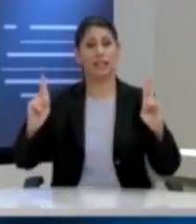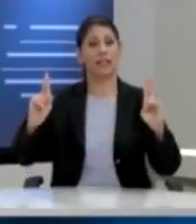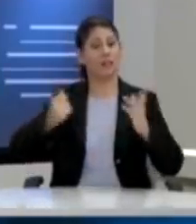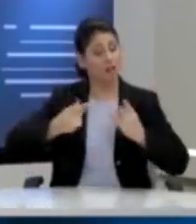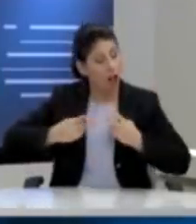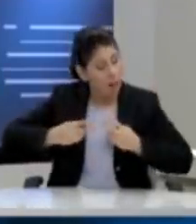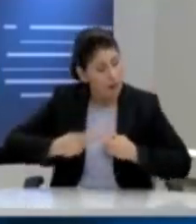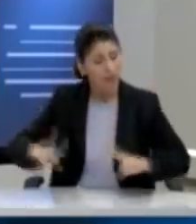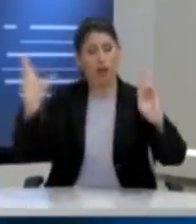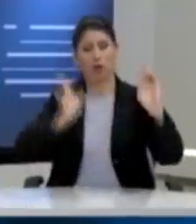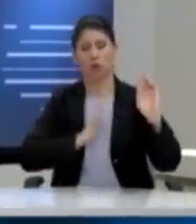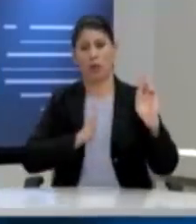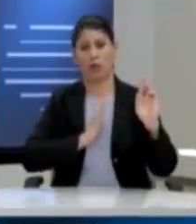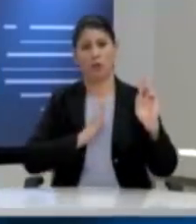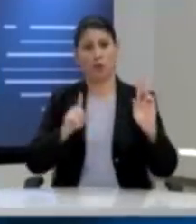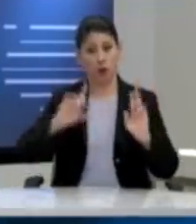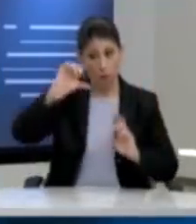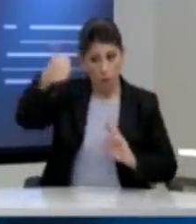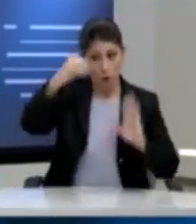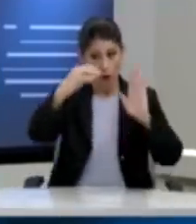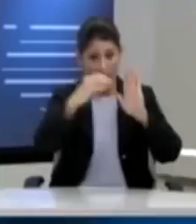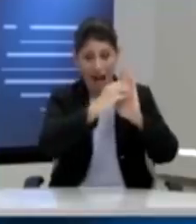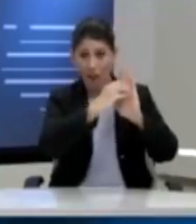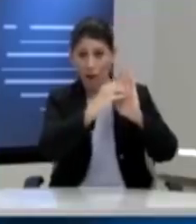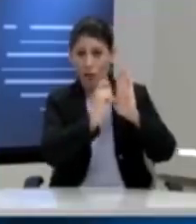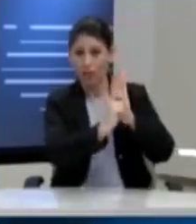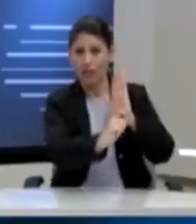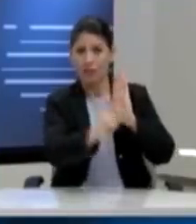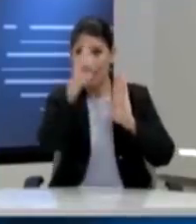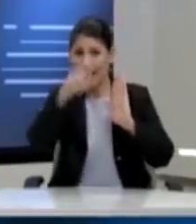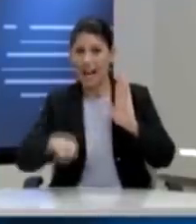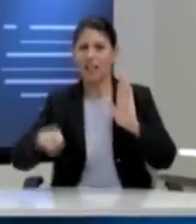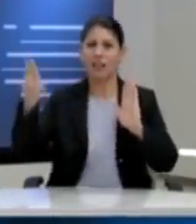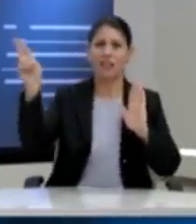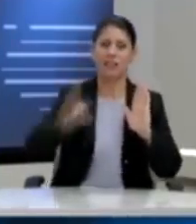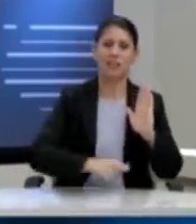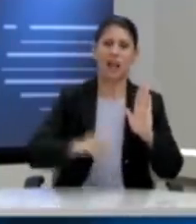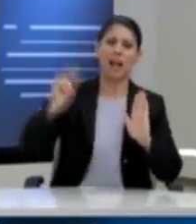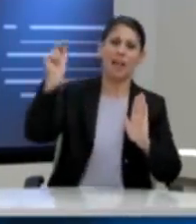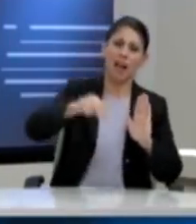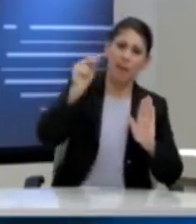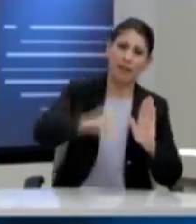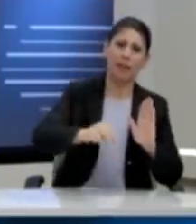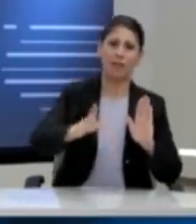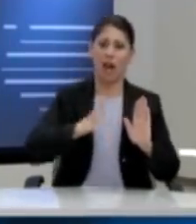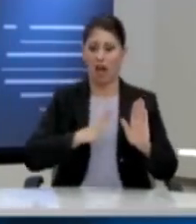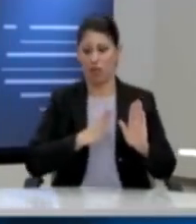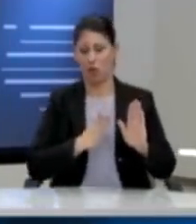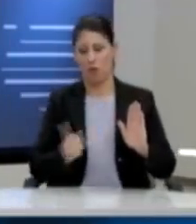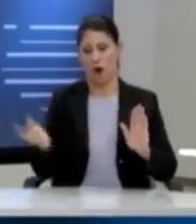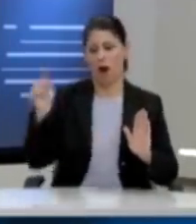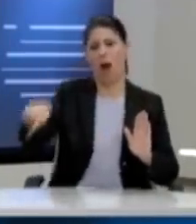της απελευθέρωσης του ανθρώπου, και το πρώτο άρθρο του θα γράφει: καταργείται η εκμετάλλευση